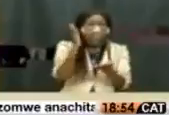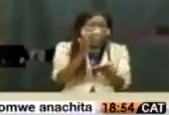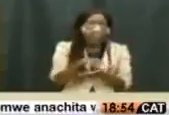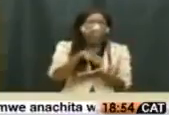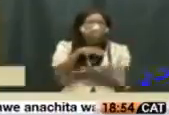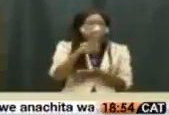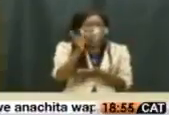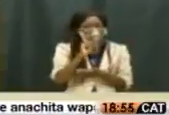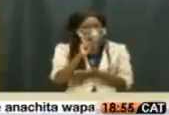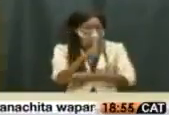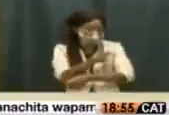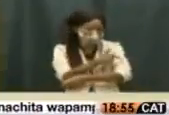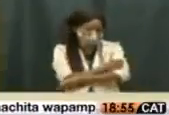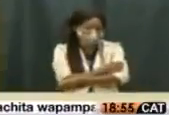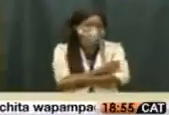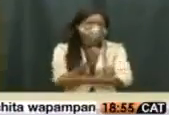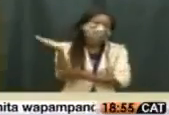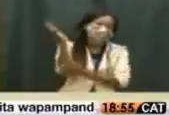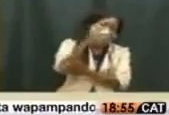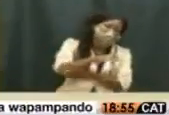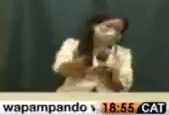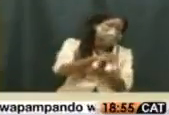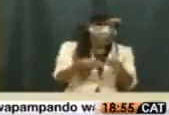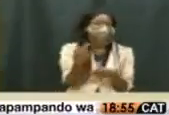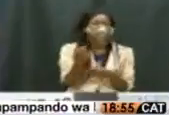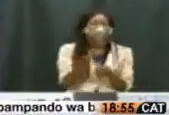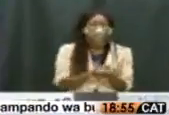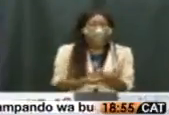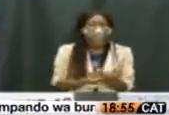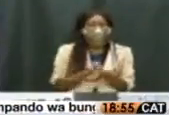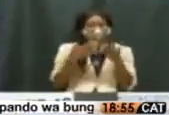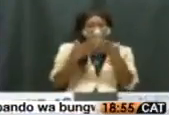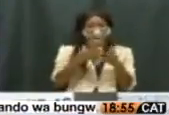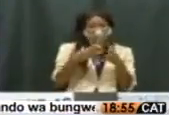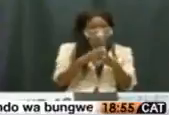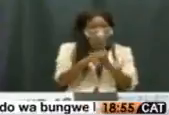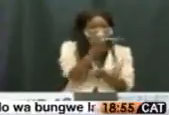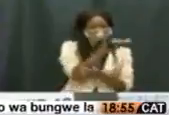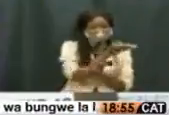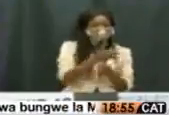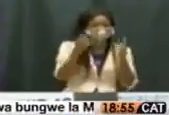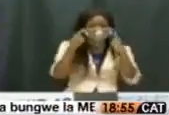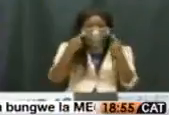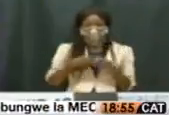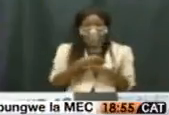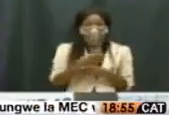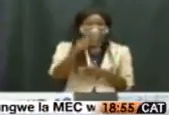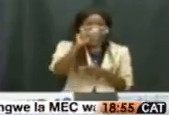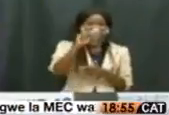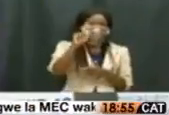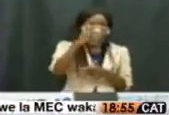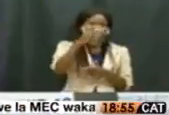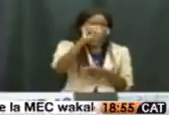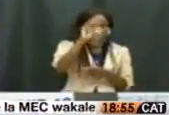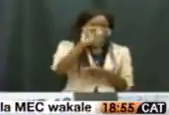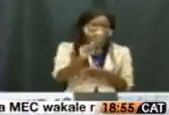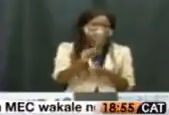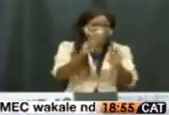amene anali Dr. Chalamira Nkhoma amene ali mozi mwa mpando a presidential task force on COVID-19